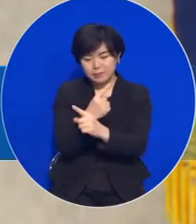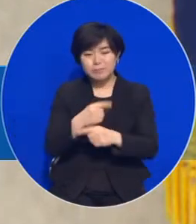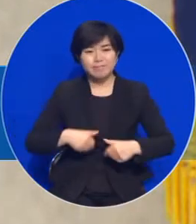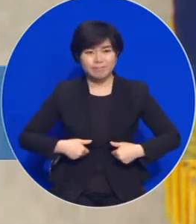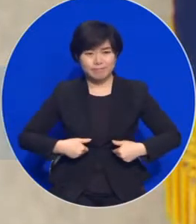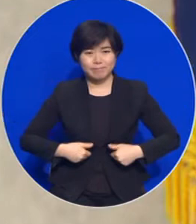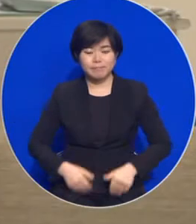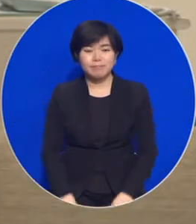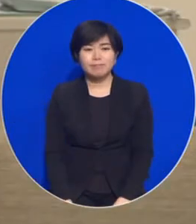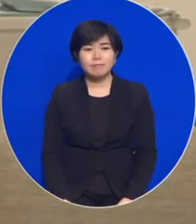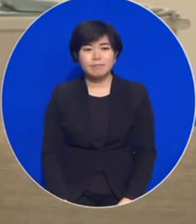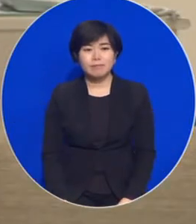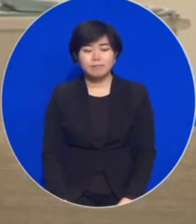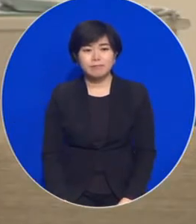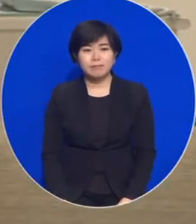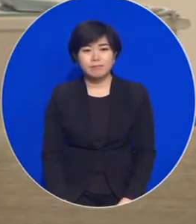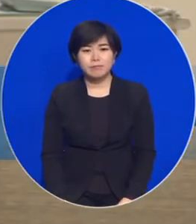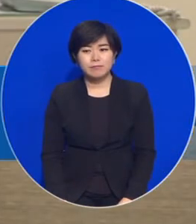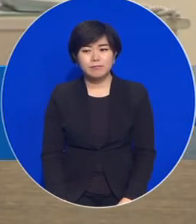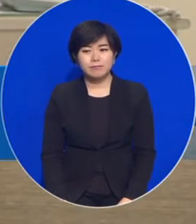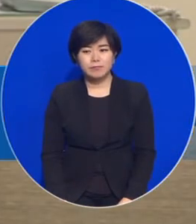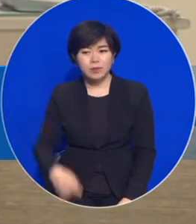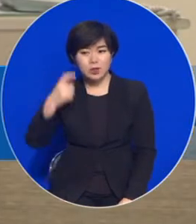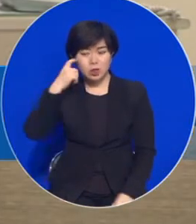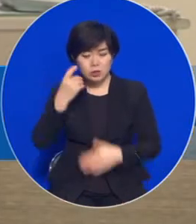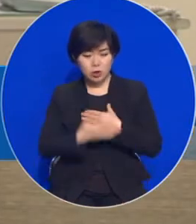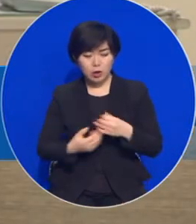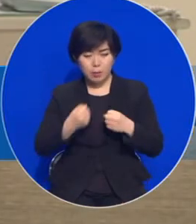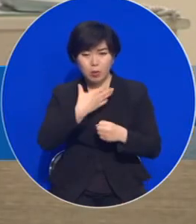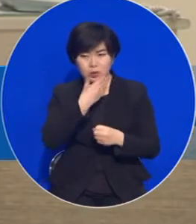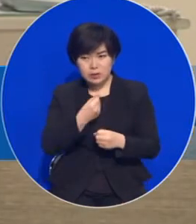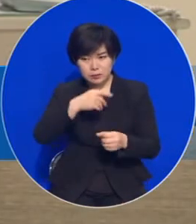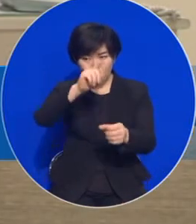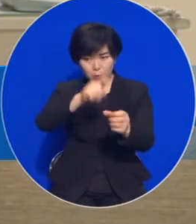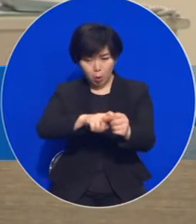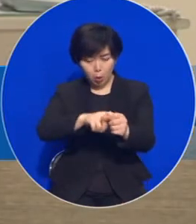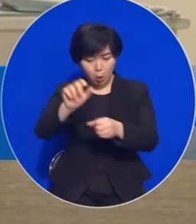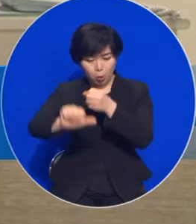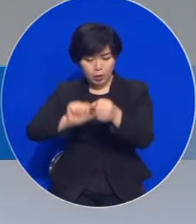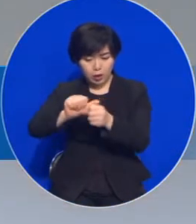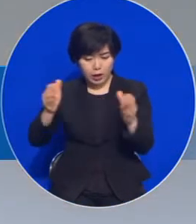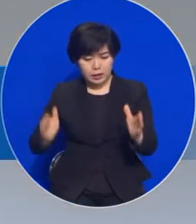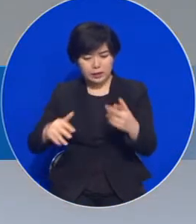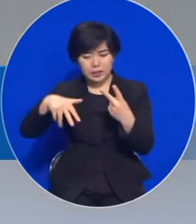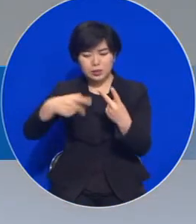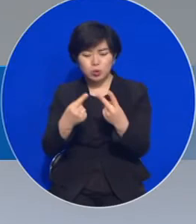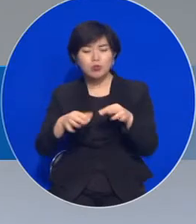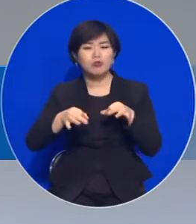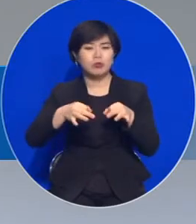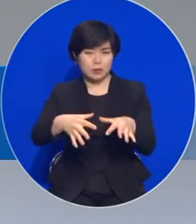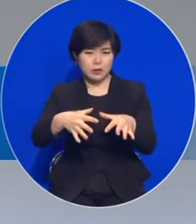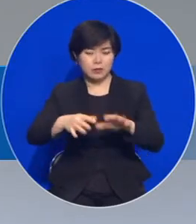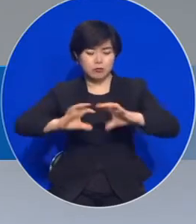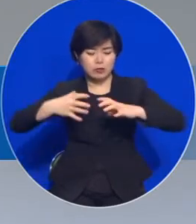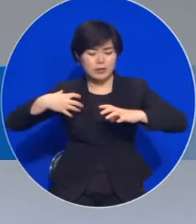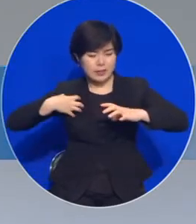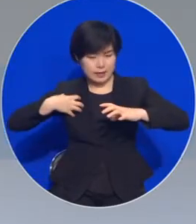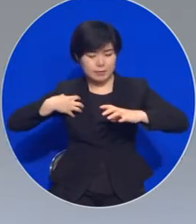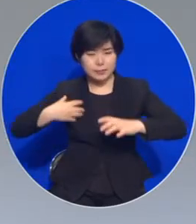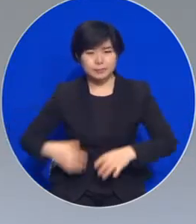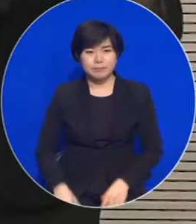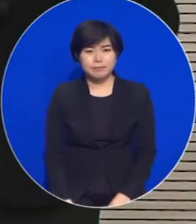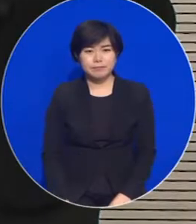하는 배입니다 정부가 정신건강 복지를 위해 앞으로 5년간 2조 원을 투자하는 등 국가 책임을 강화하기로